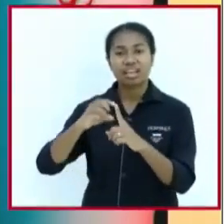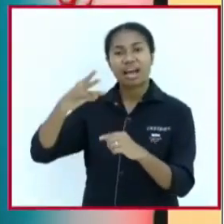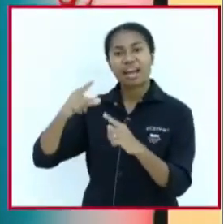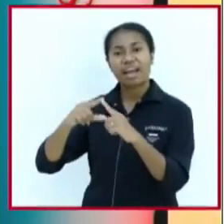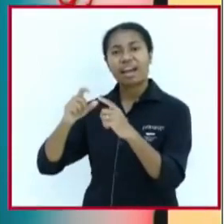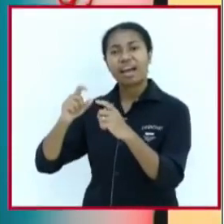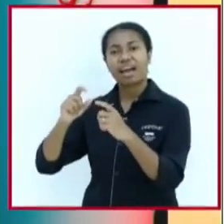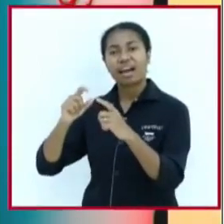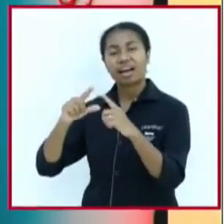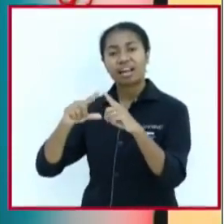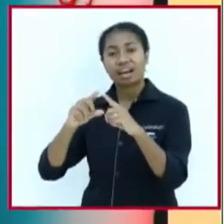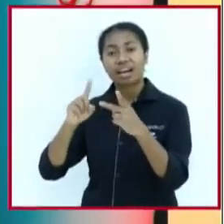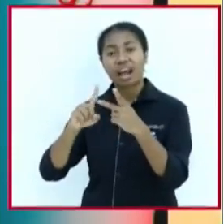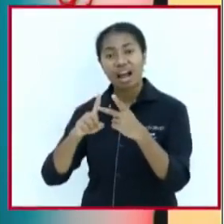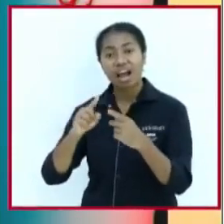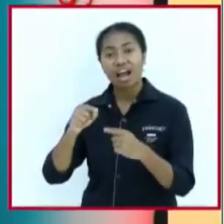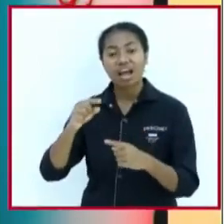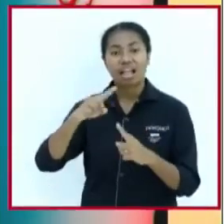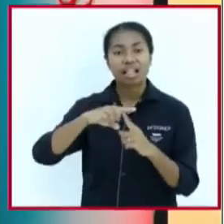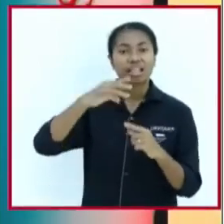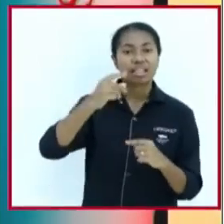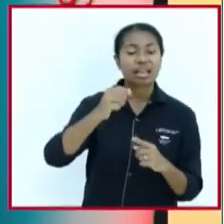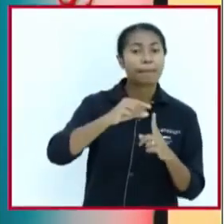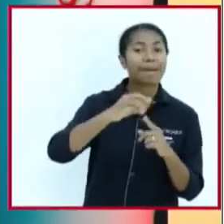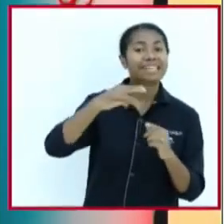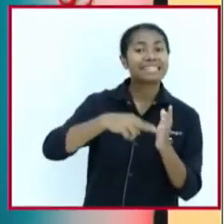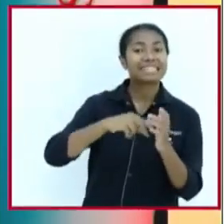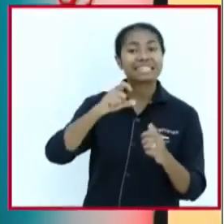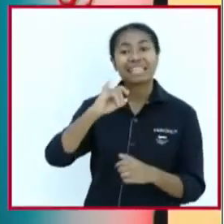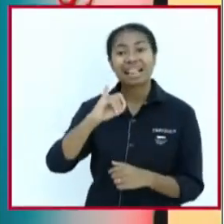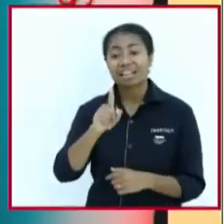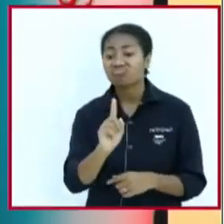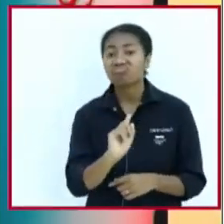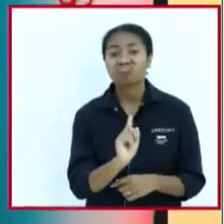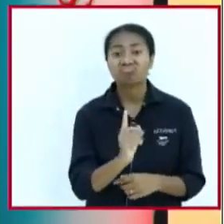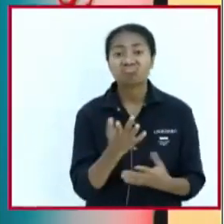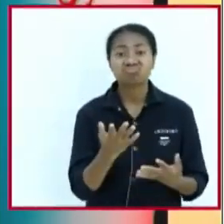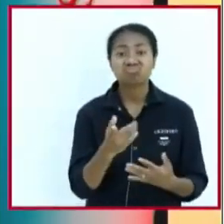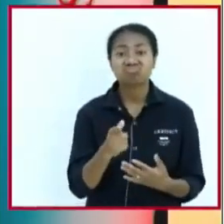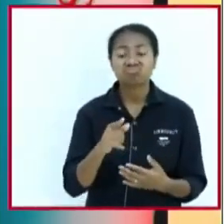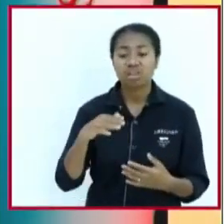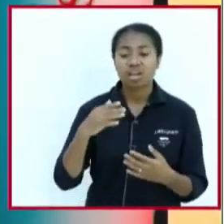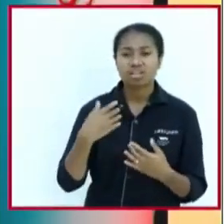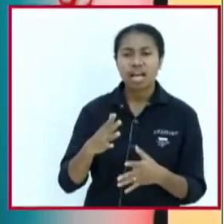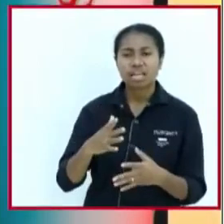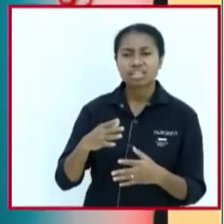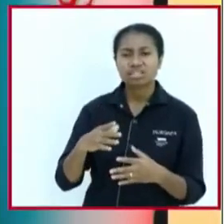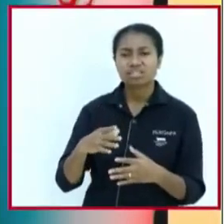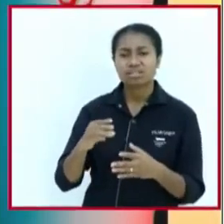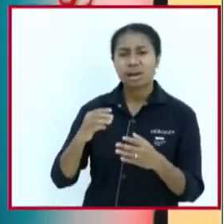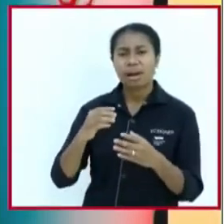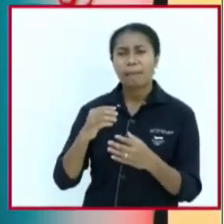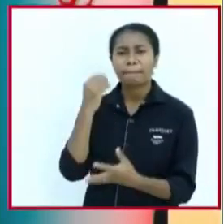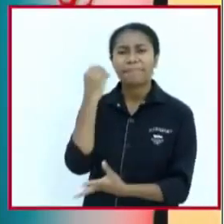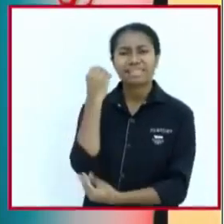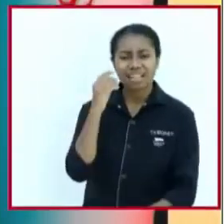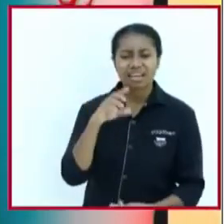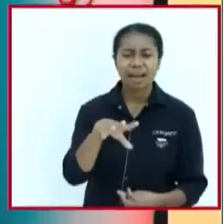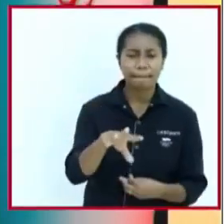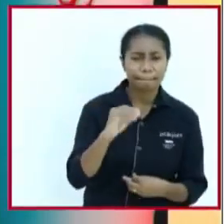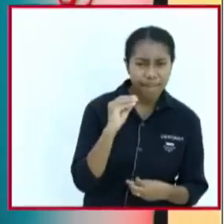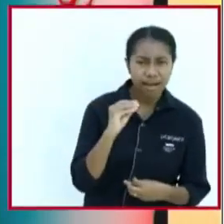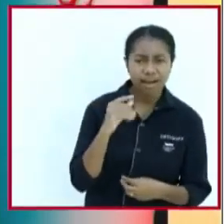anak-anak Papua diambil dari kemiskinan mereka di bawah ke Jawa dididik dari mualaf pulang lalu